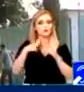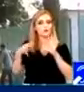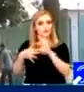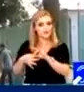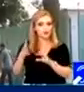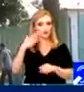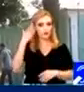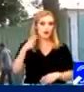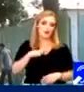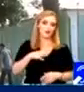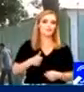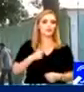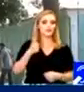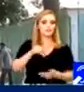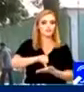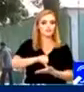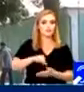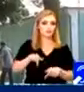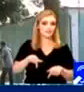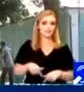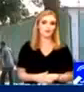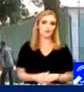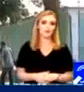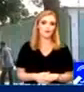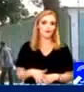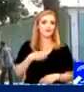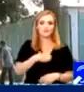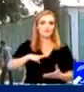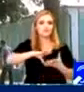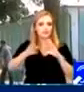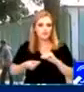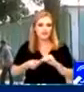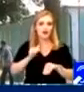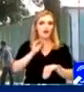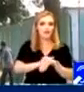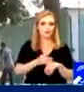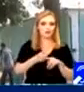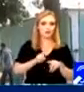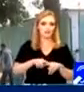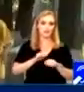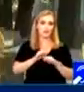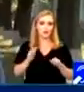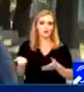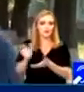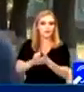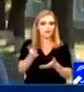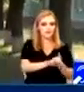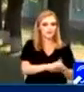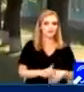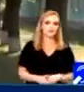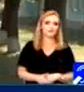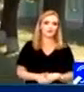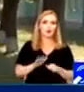sportivă. După o asemenea competiție, bănuiesc că nu este important rezultatul, ci doar faptul că acești copii socializează. Copiii trebuie